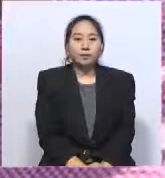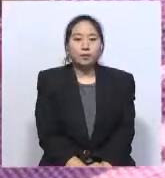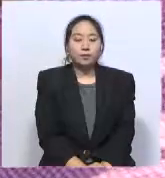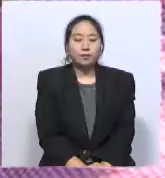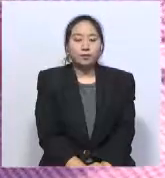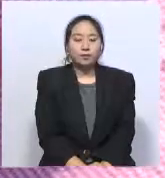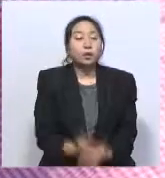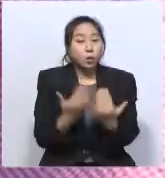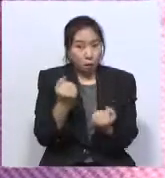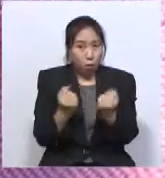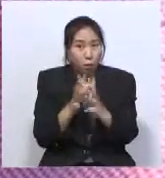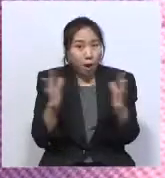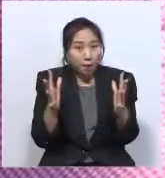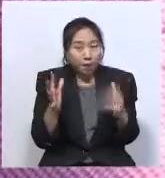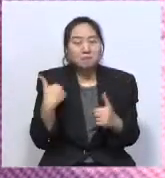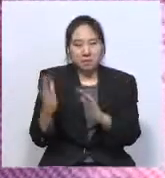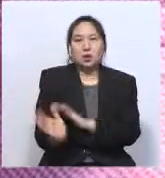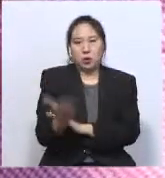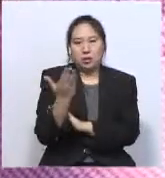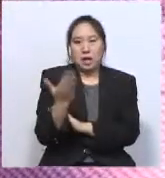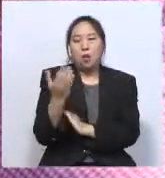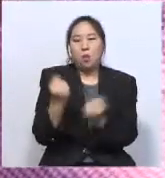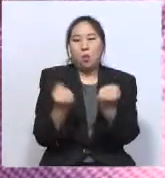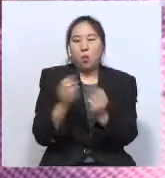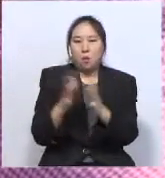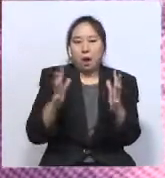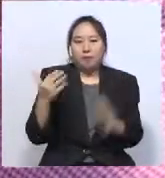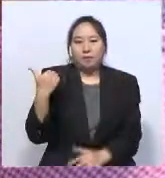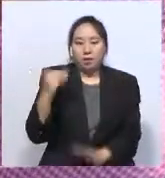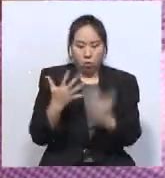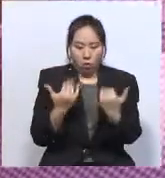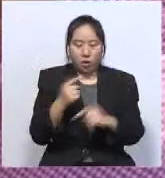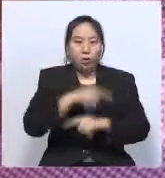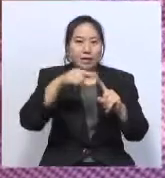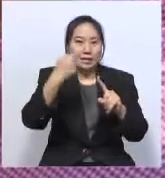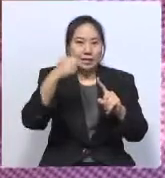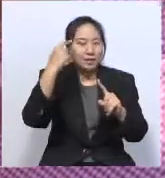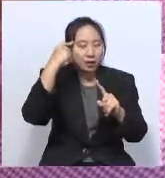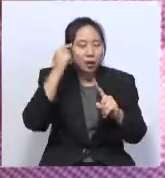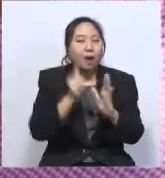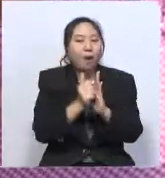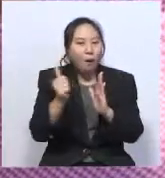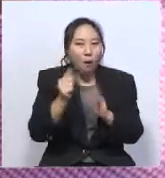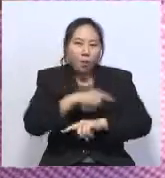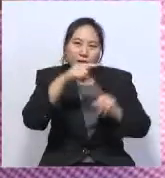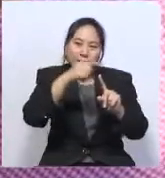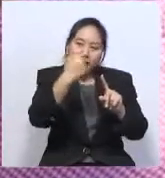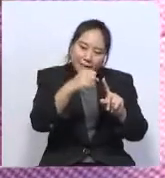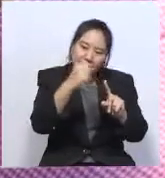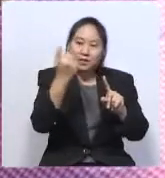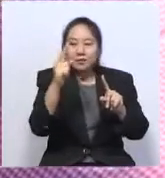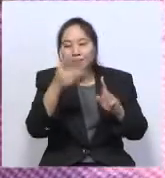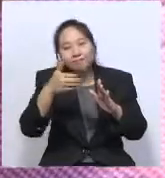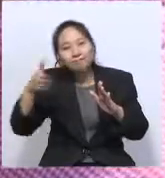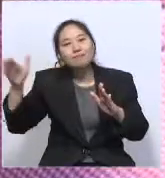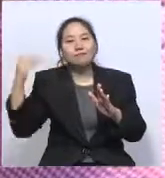ตอนนี้ปริมาณรถเยอะไหมคร ับเพิ่งจะเริ่มมีตอนเช้านี่ครับผมตอนเช้าเริ่มออกแล้วก็คือวันนี้วันที่10แล้วคาดว่าประชาชนจะเดินทางออกวันที่10 11เป็นต้นไป